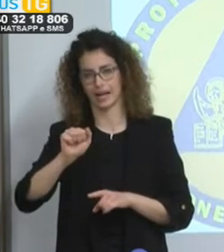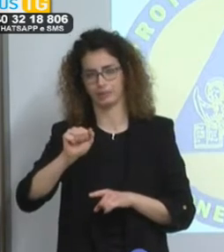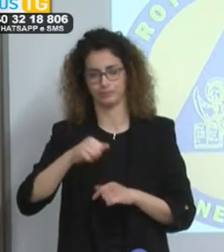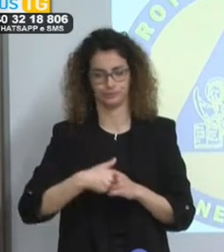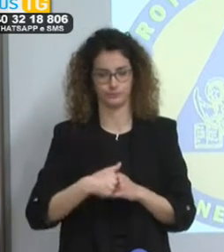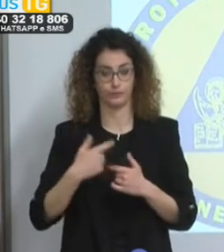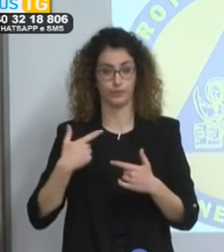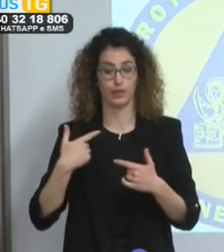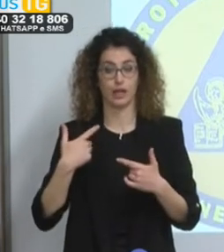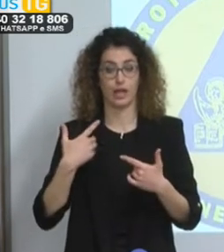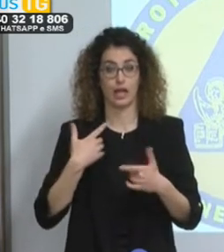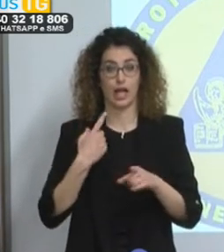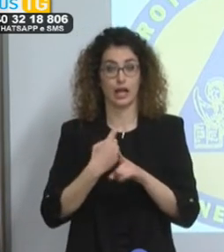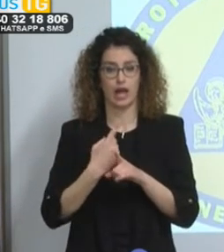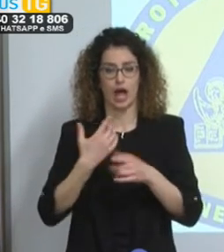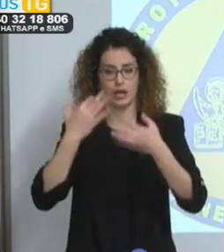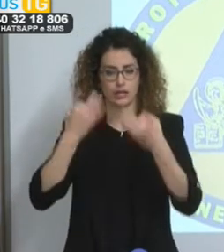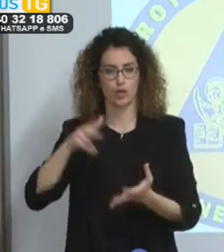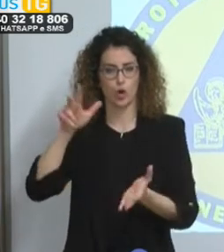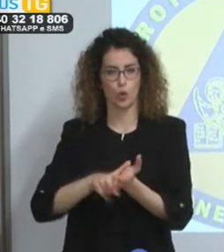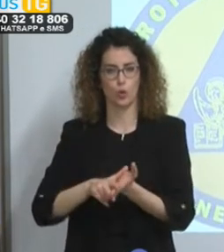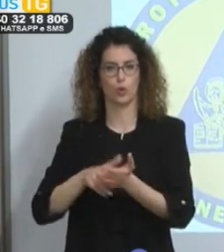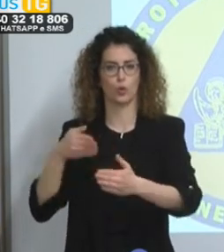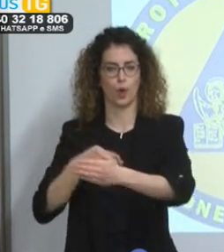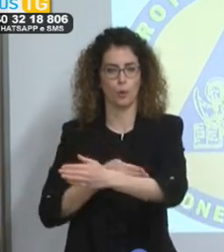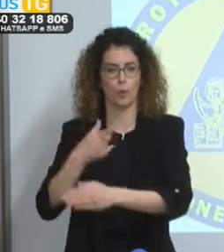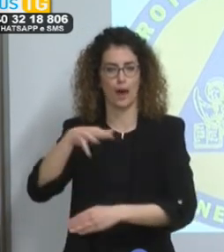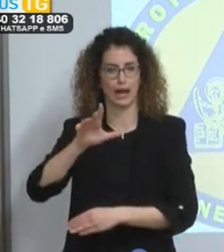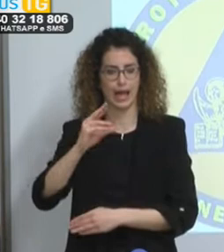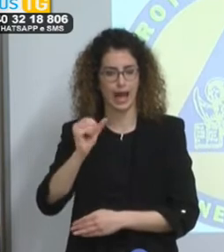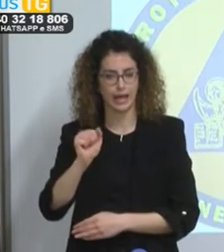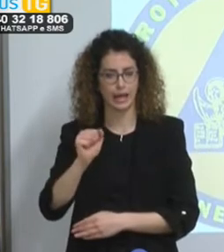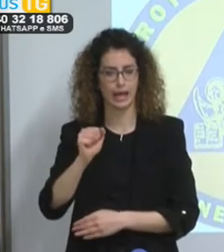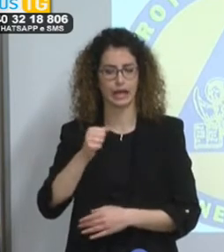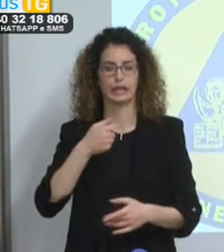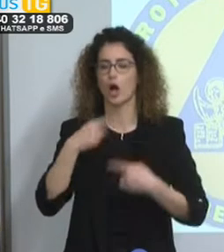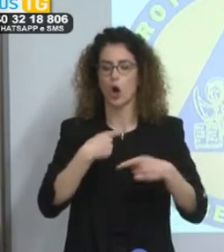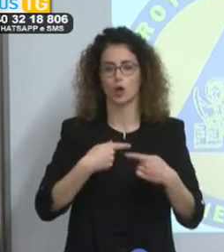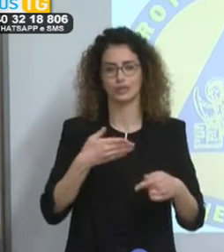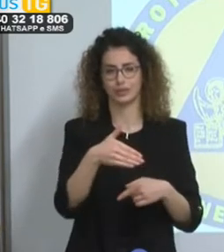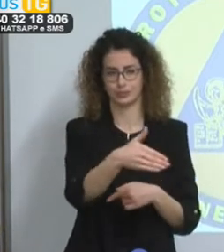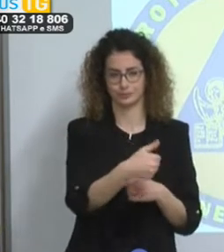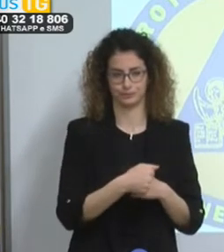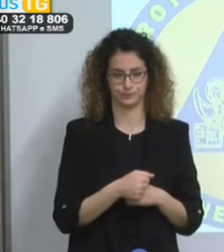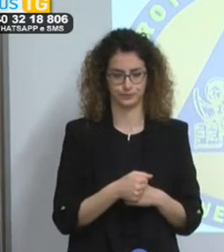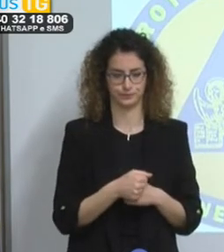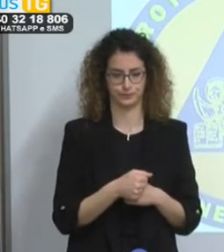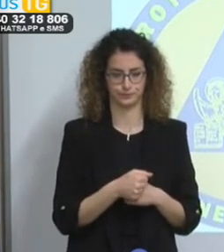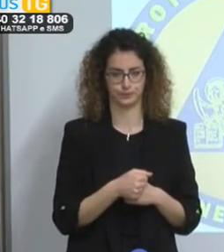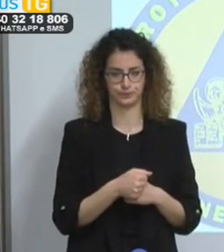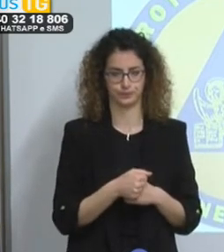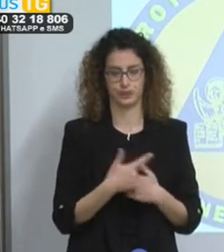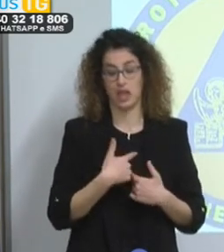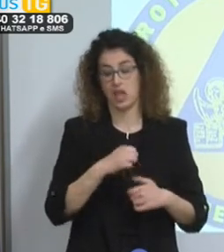non sarà approntato l'ormeggio su Marghera continueranno a fare quella viabilità, però insomma io penso che sia